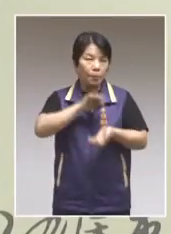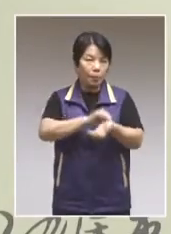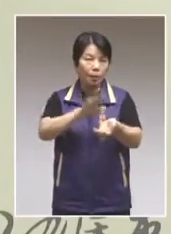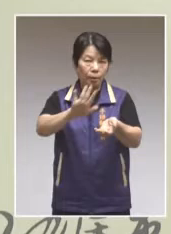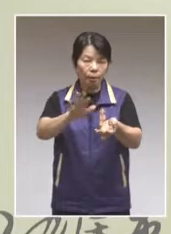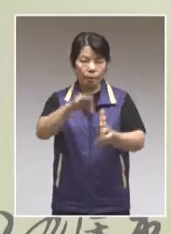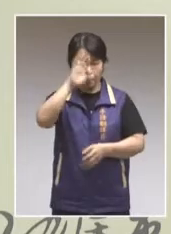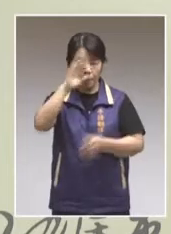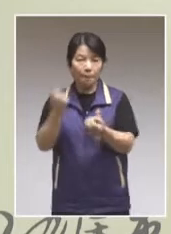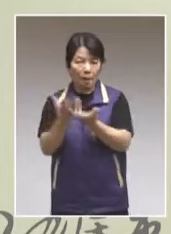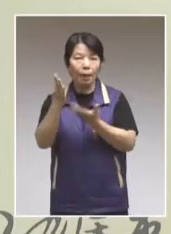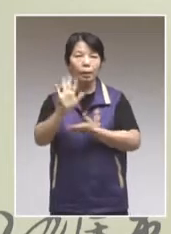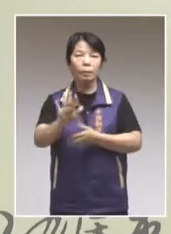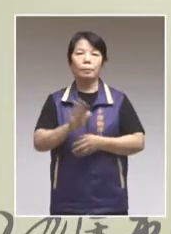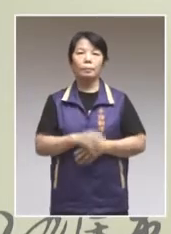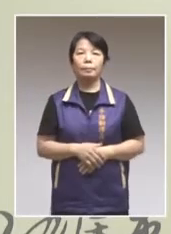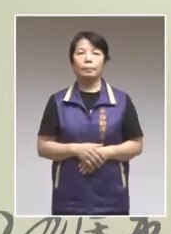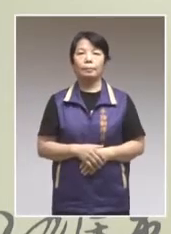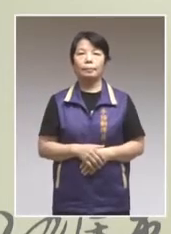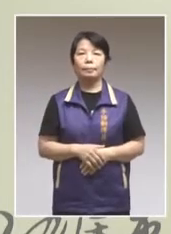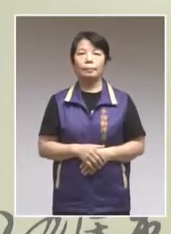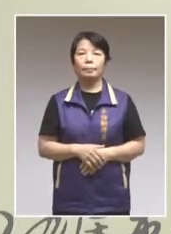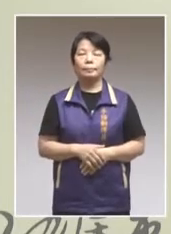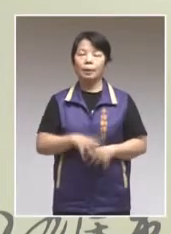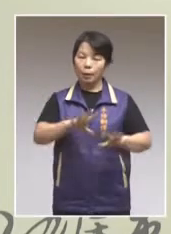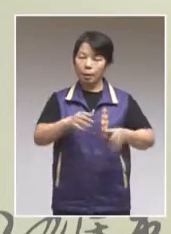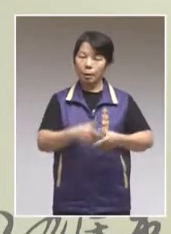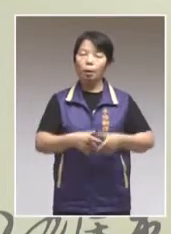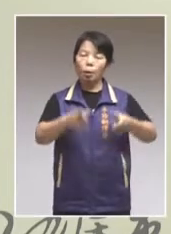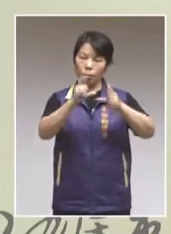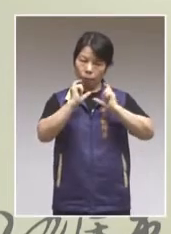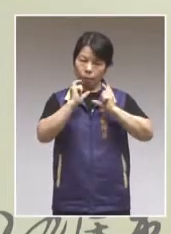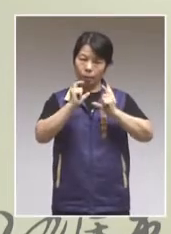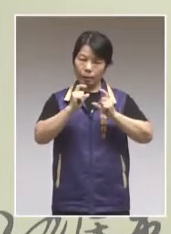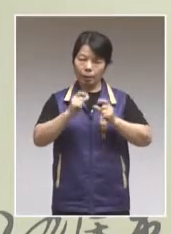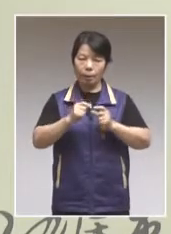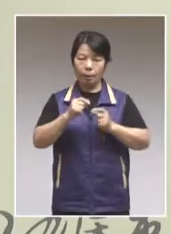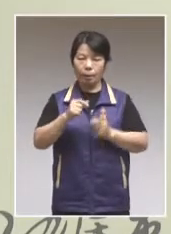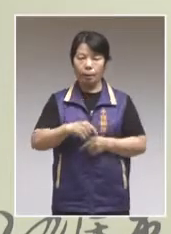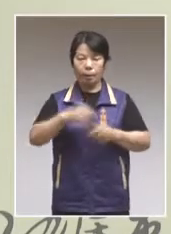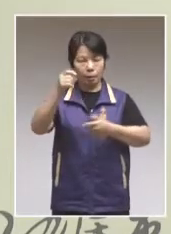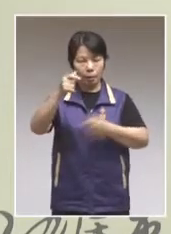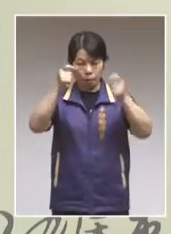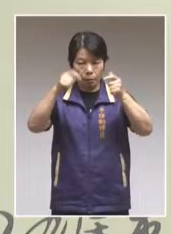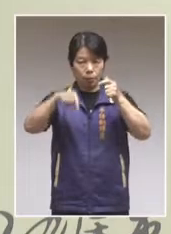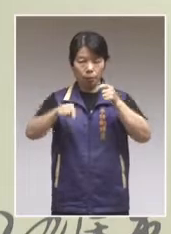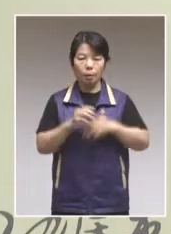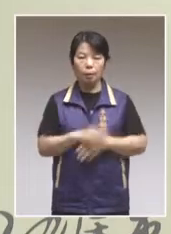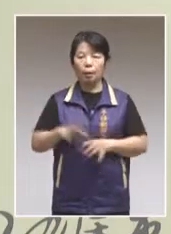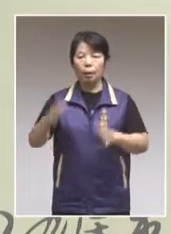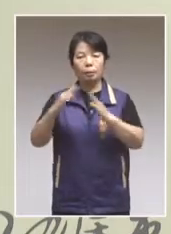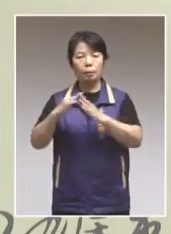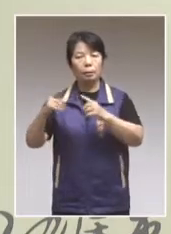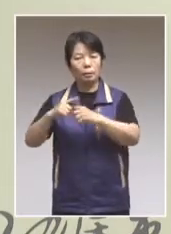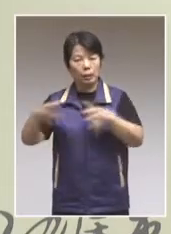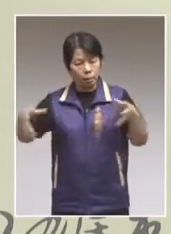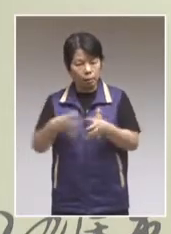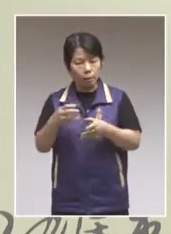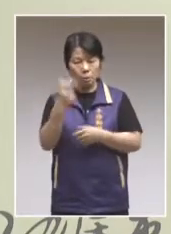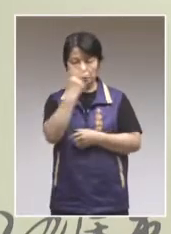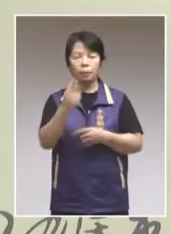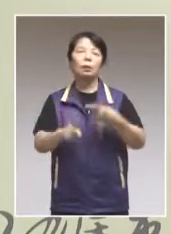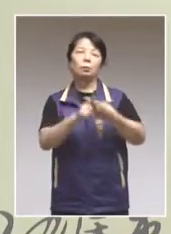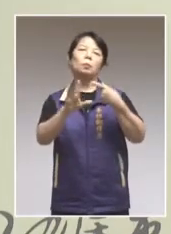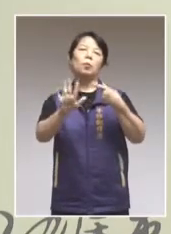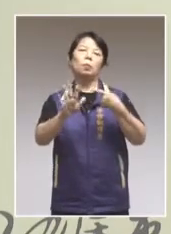发病，哦，那或者是那已经回来三天，那家人一起采检的时候也同步确诊，哦，这个部分还